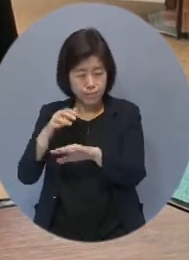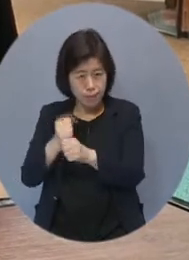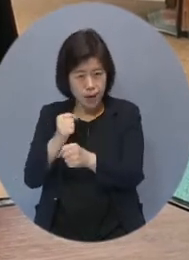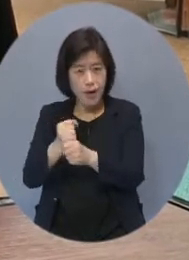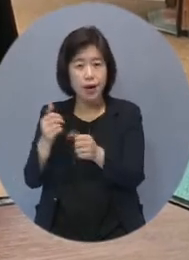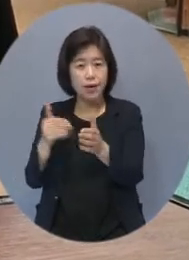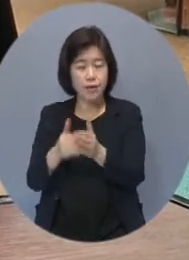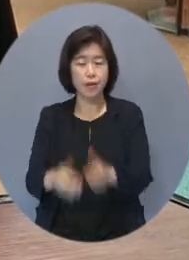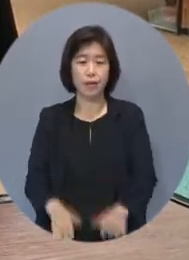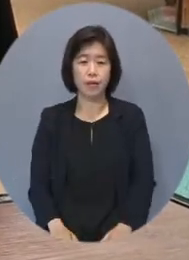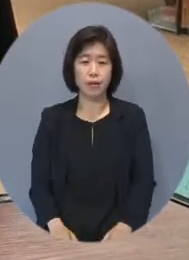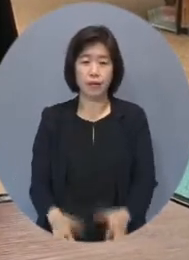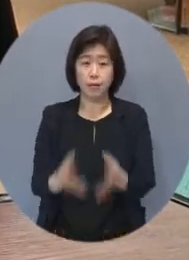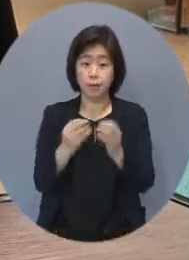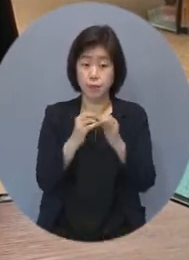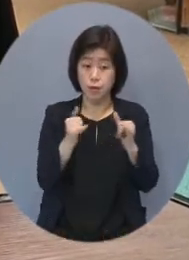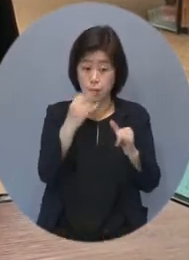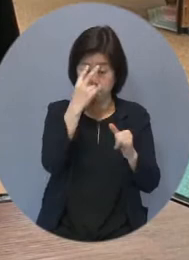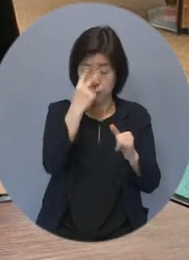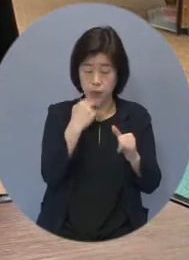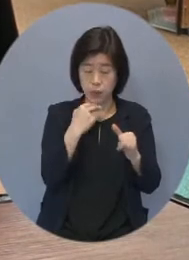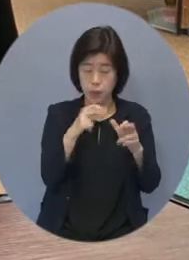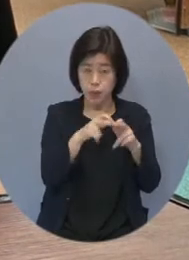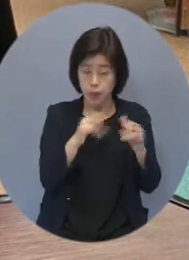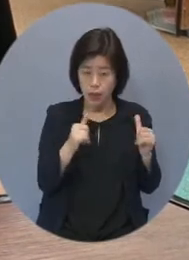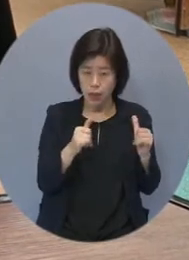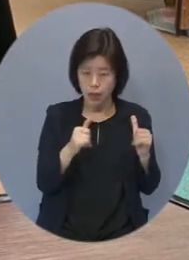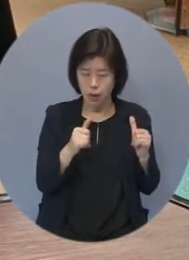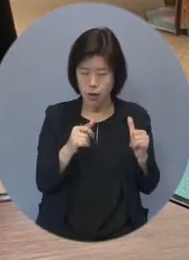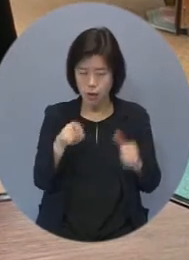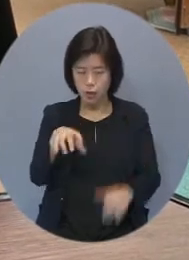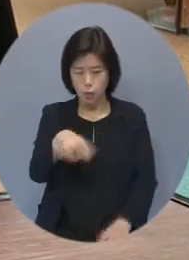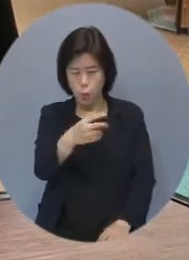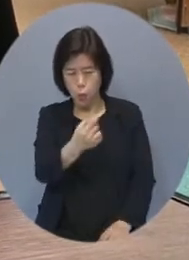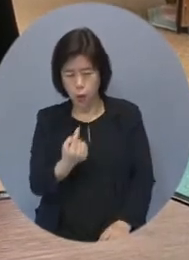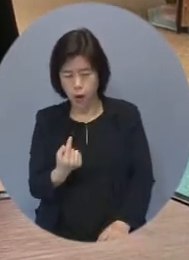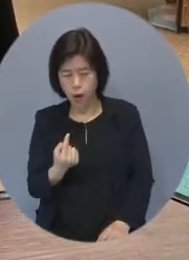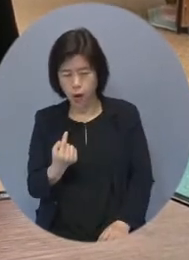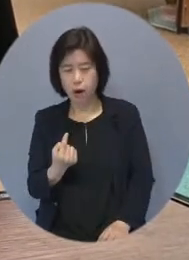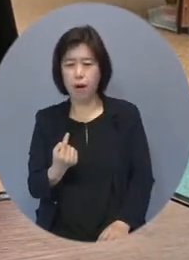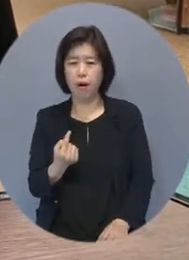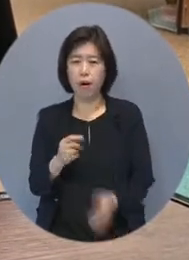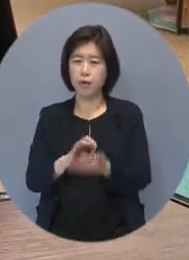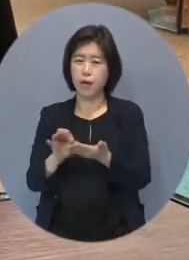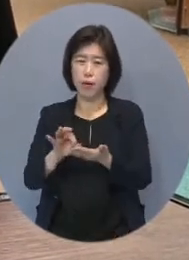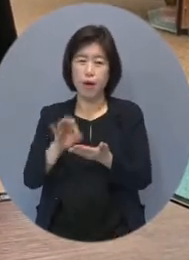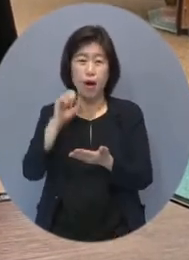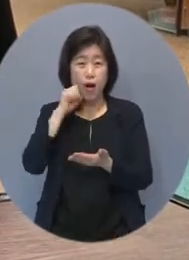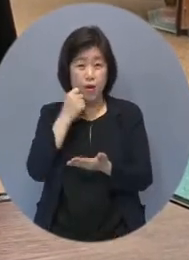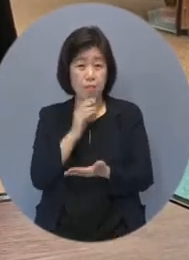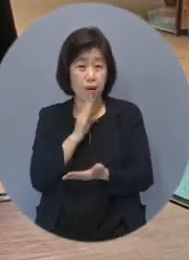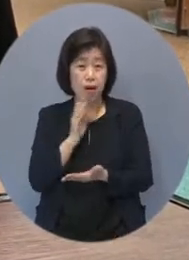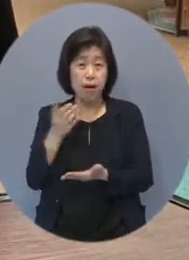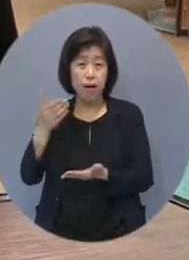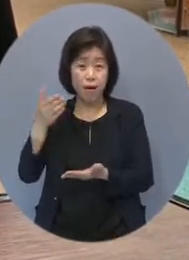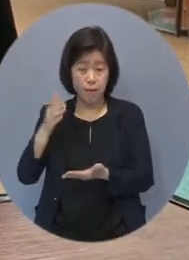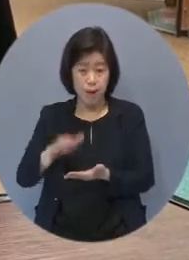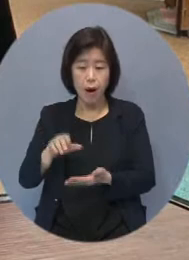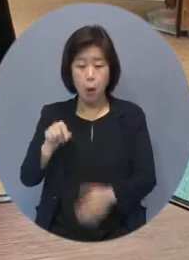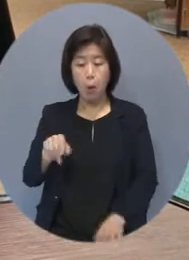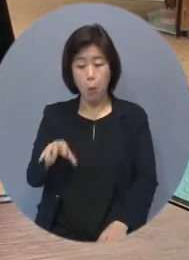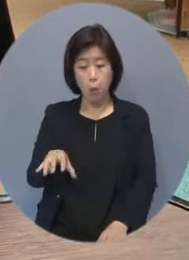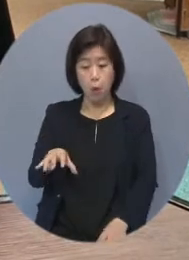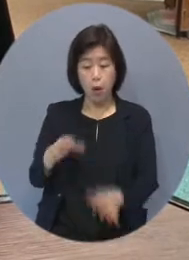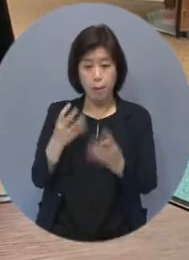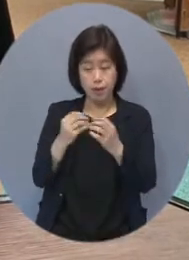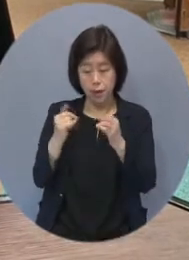시각장애인이 이용하지 못할 수는 있지만은 이걸 통해가지고 일반 정한이라든 시각장애인분들이 이런 게 있다는